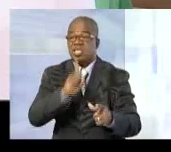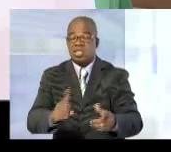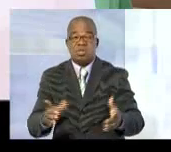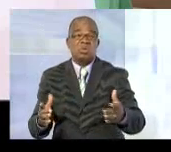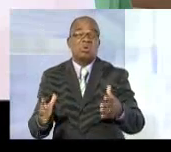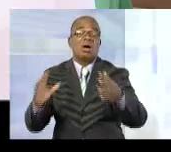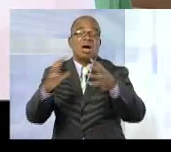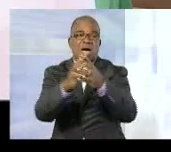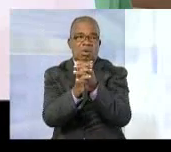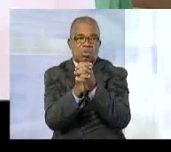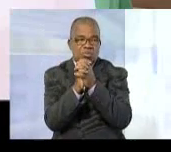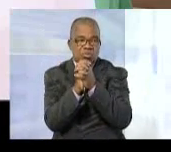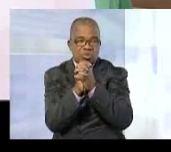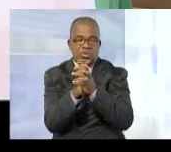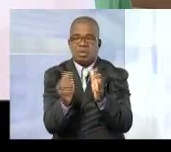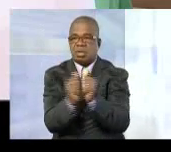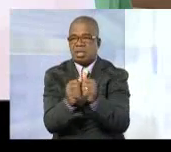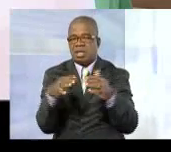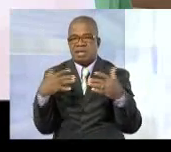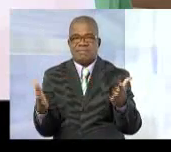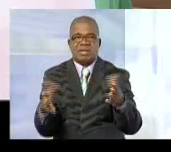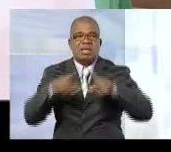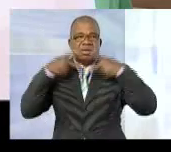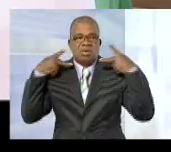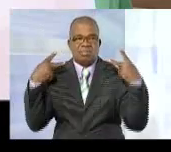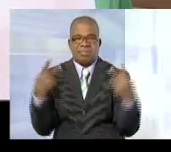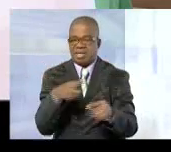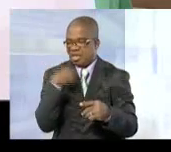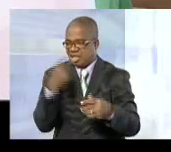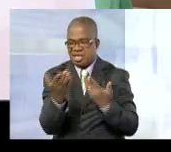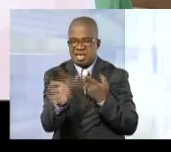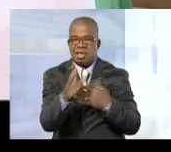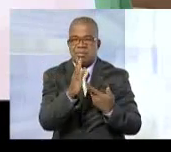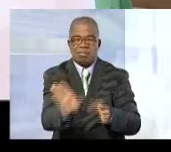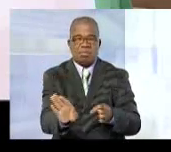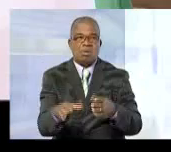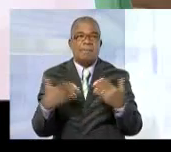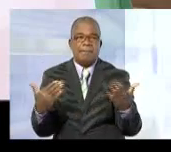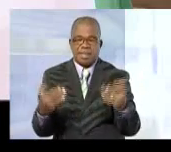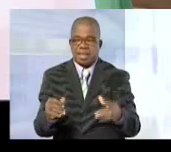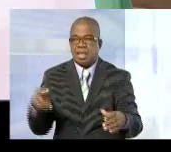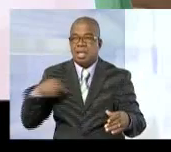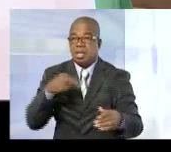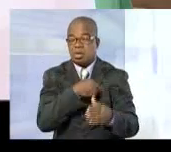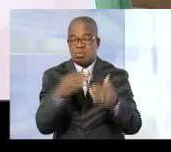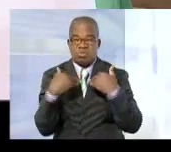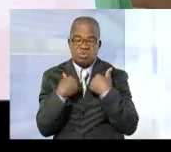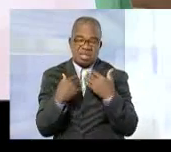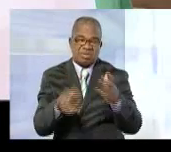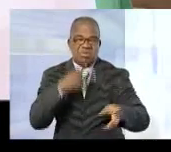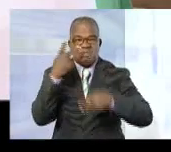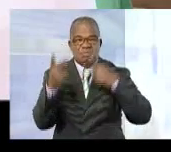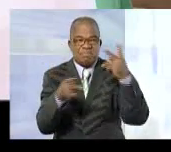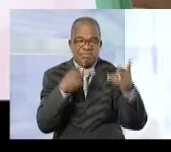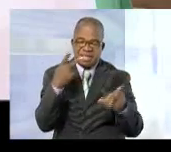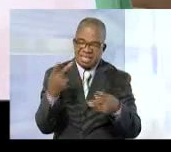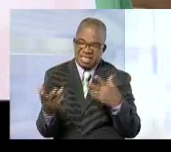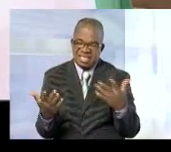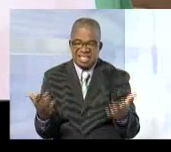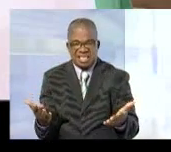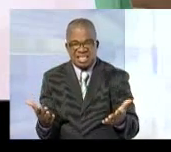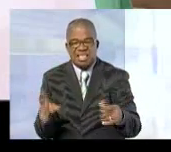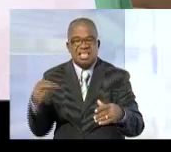officiel que personnel que nous avons pu entretenir avec lui et dont nous garderons un